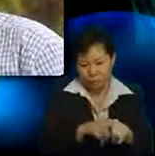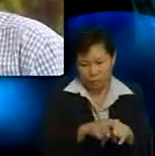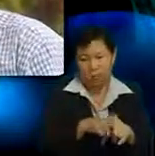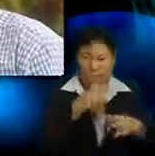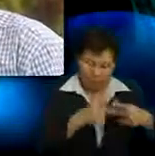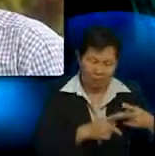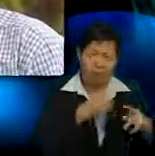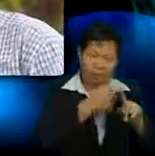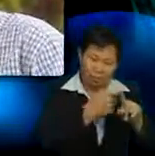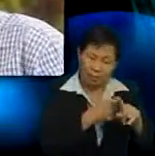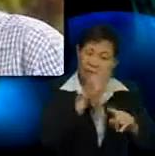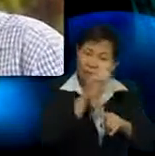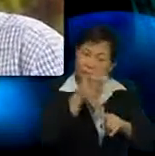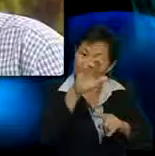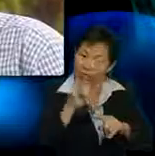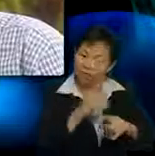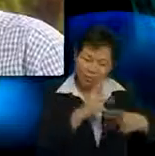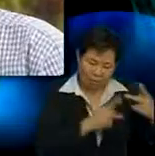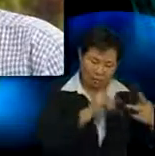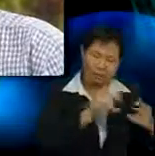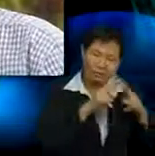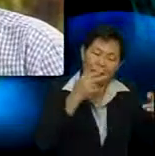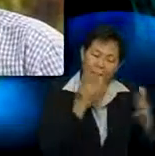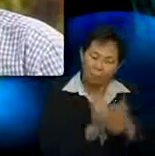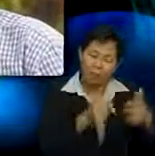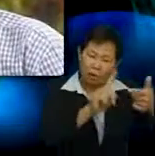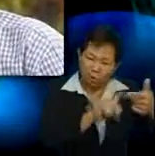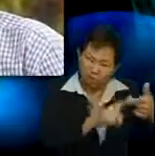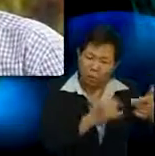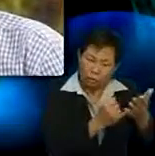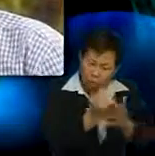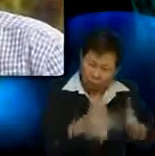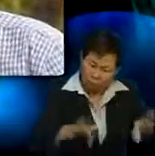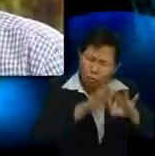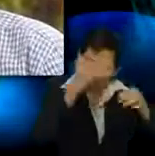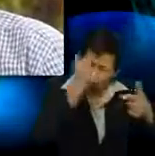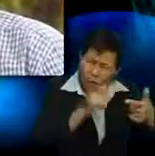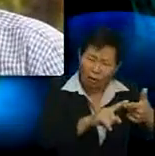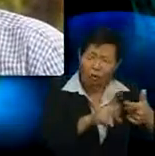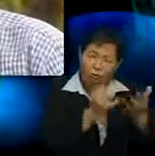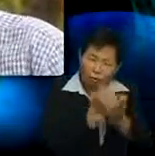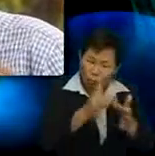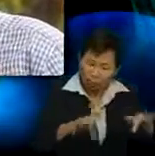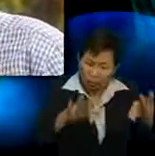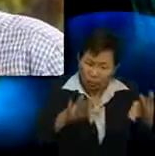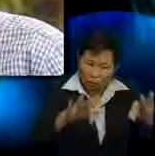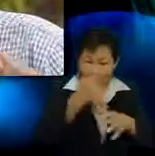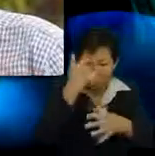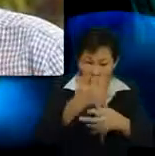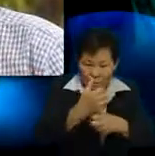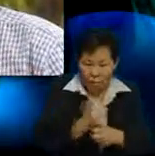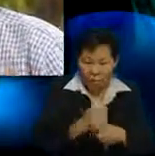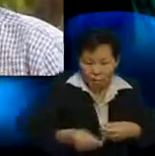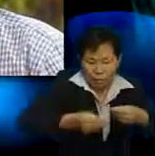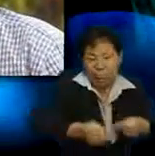personality yang sangat baik. Itu perkara yang pertama. Yang kedua, kenapa kejujuran itu penting? Kejujuran penting kerana ia dapat